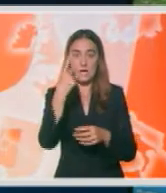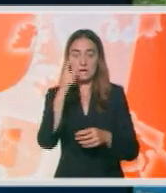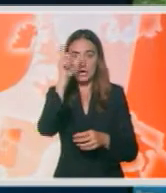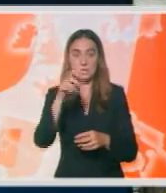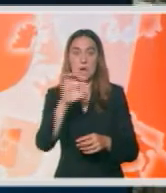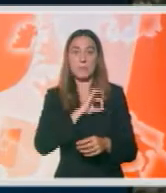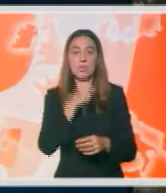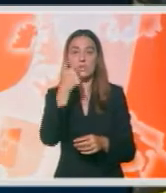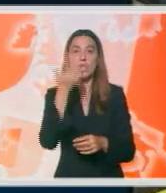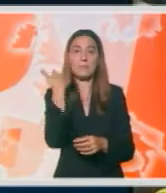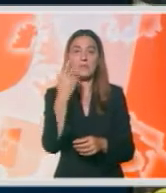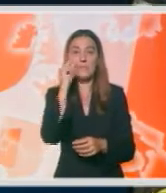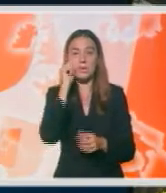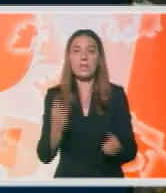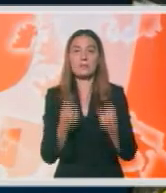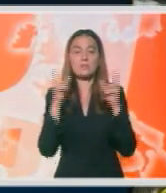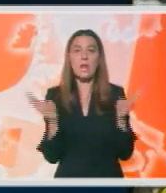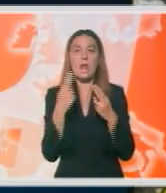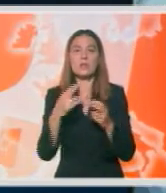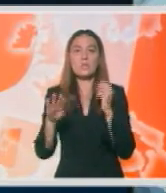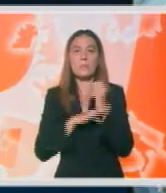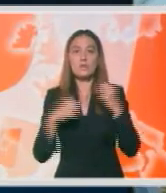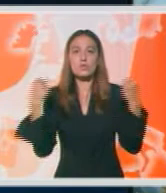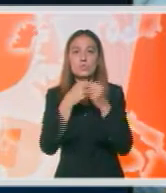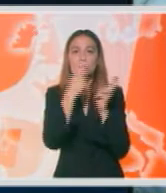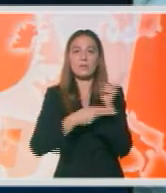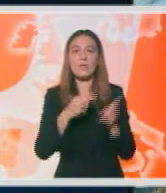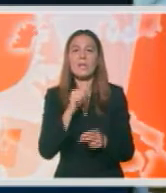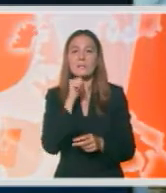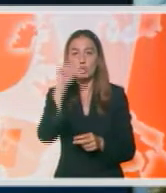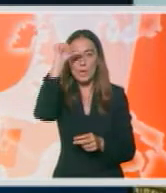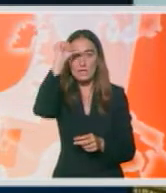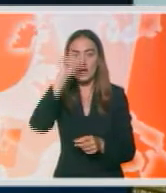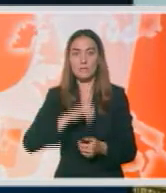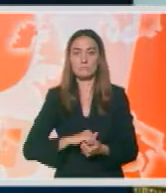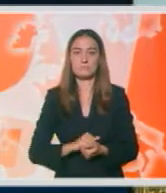osoba poginula, 150 ljudi teže i lakše povređeno u sudaru vozova na istoku Indije.